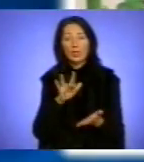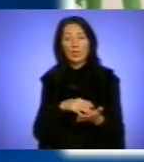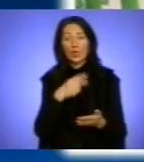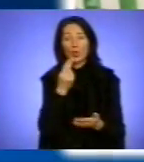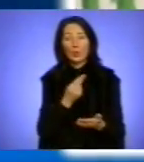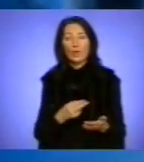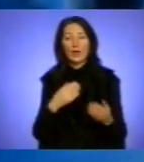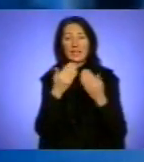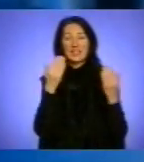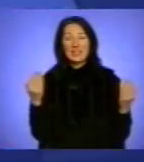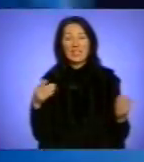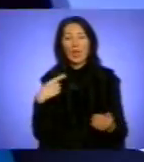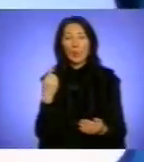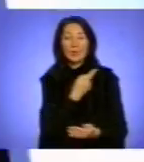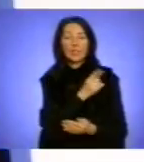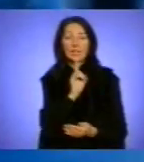дитячій лікарні.